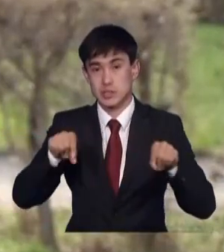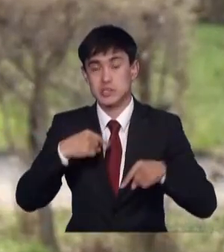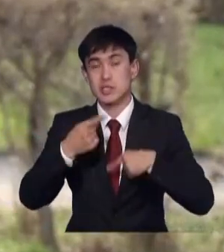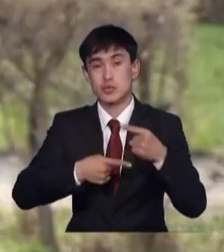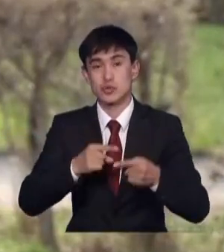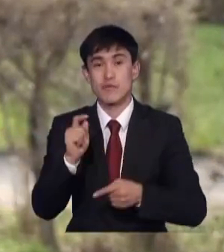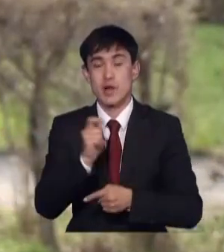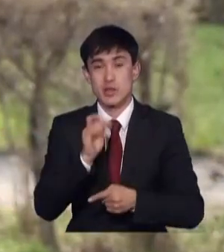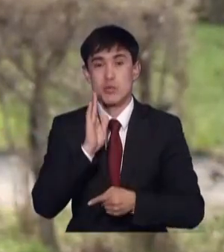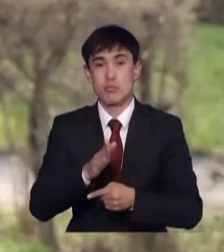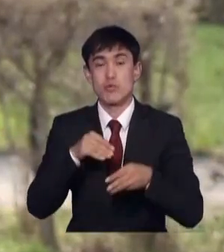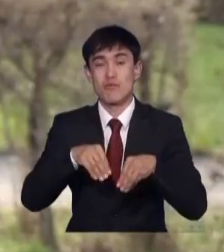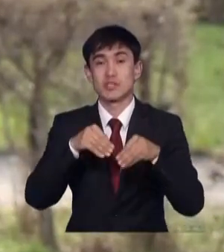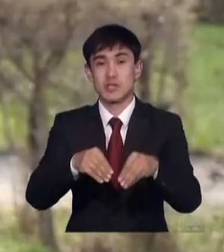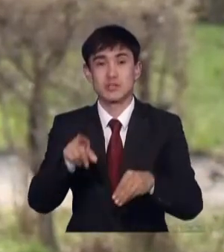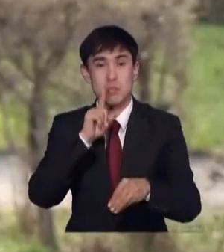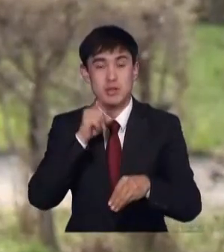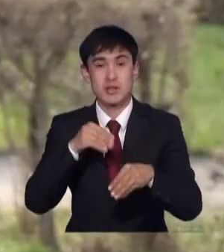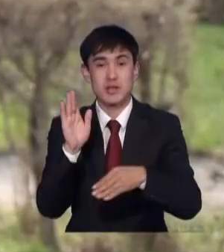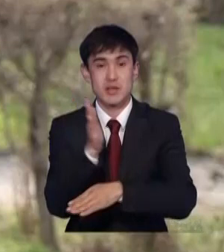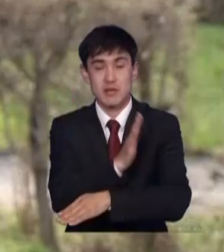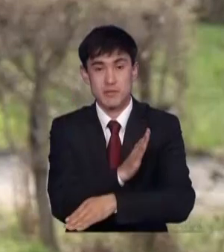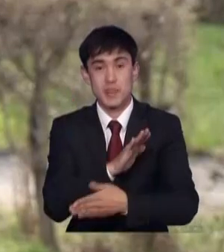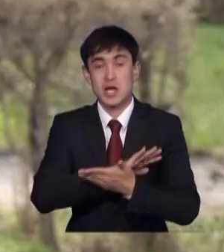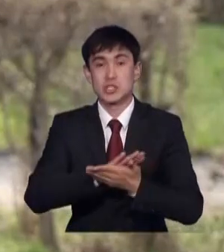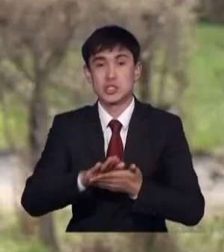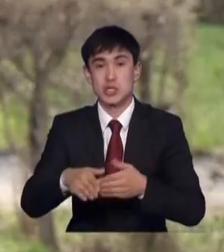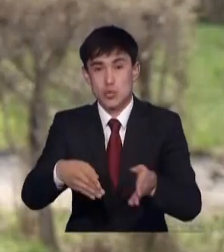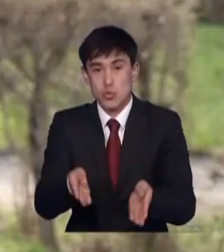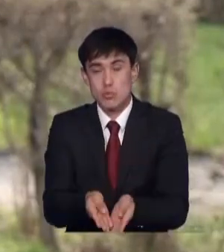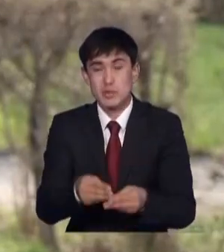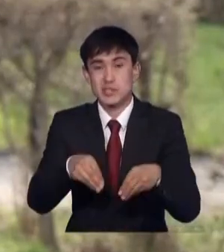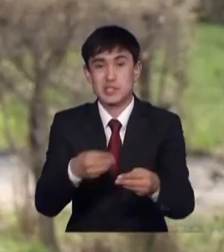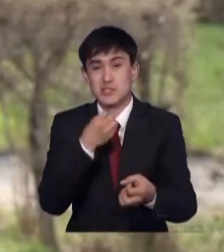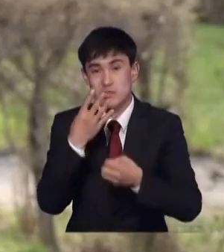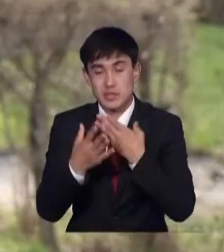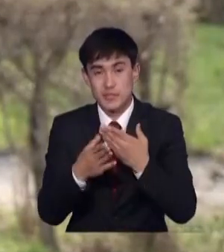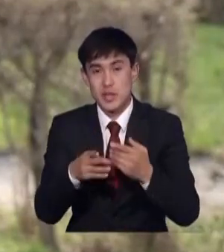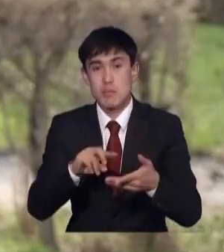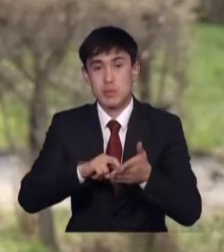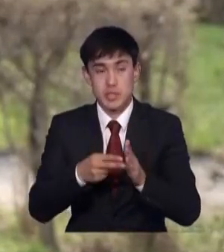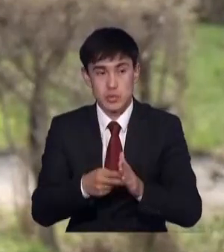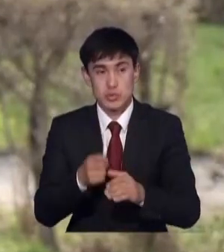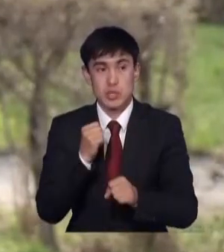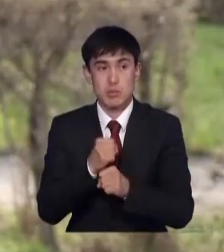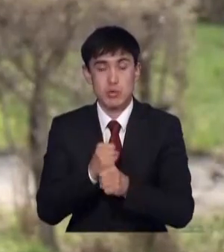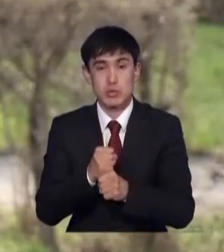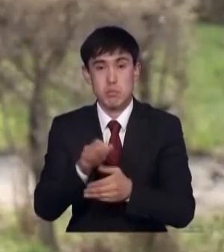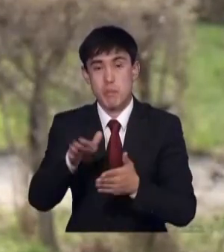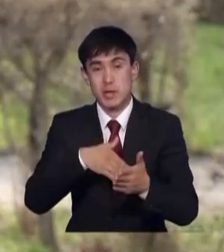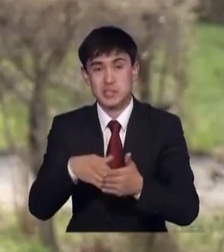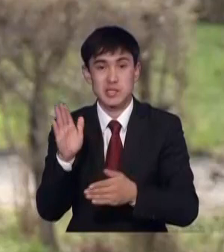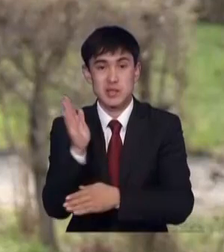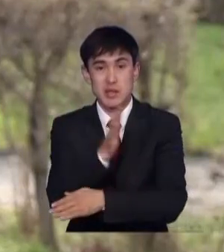следующие выходные Будем высаживать молодые деревья клумбы и садить цветы Кроме того планируются работы по покраске